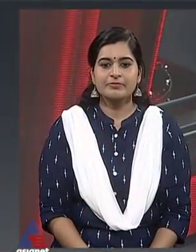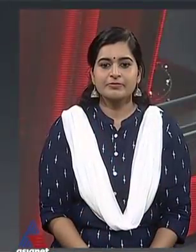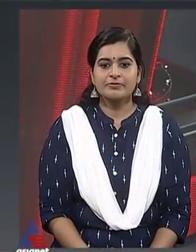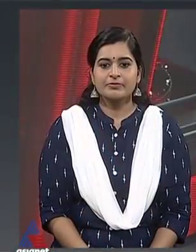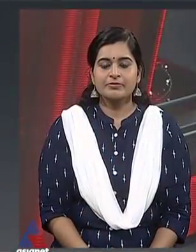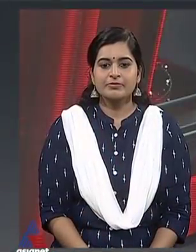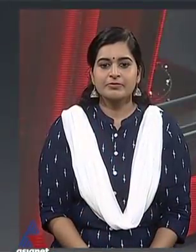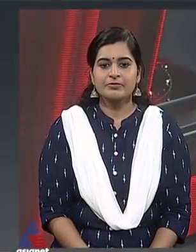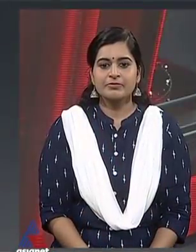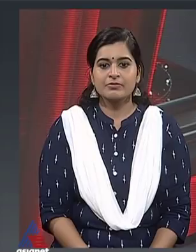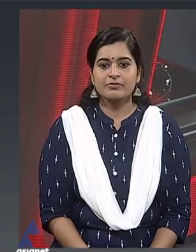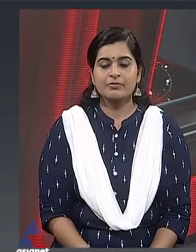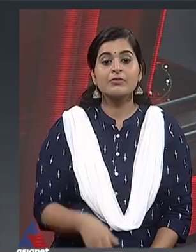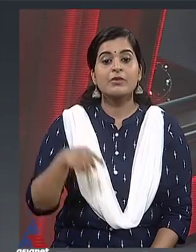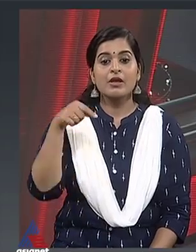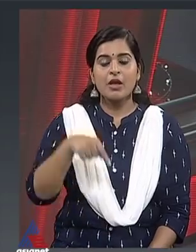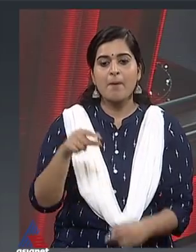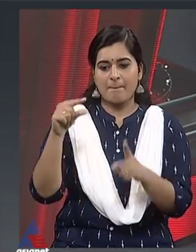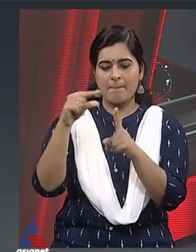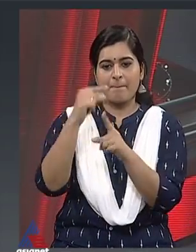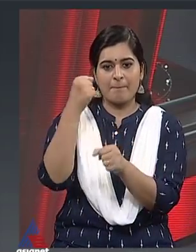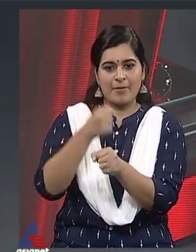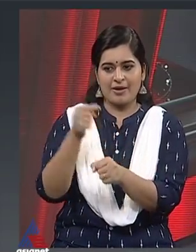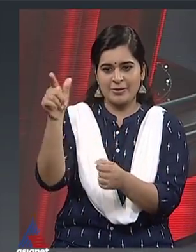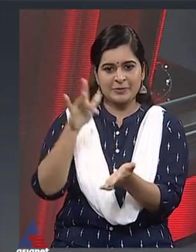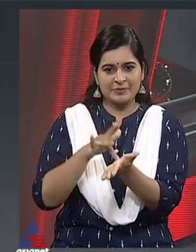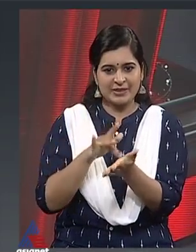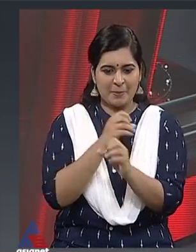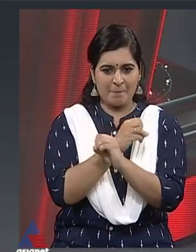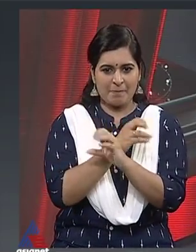ഇപ്പോൾ ഷാഫി പറമ്പിൽ പാലക്കാട് മാധ്യമങ്ങളെ കാണുകയാണ്. തത്സമയ സംപ്രേഷണം.